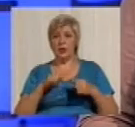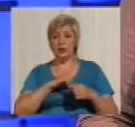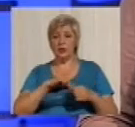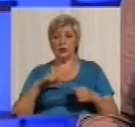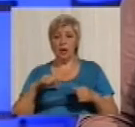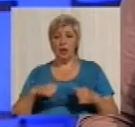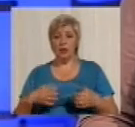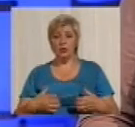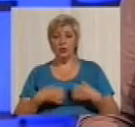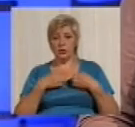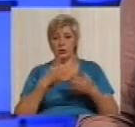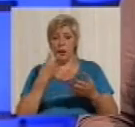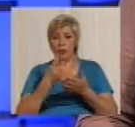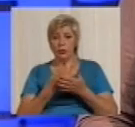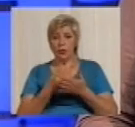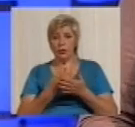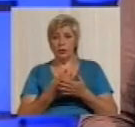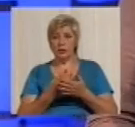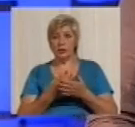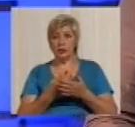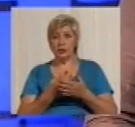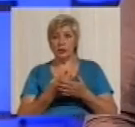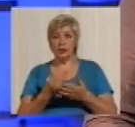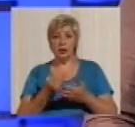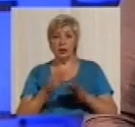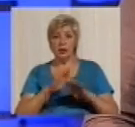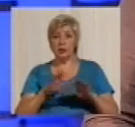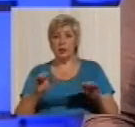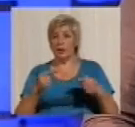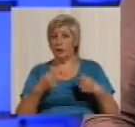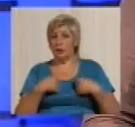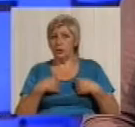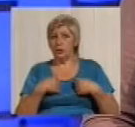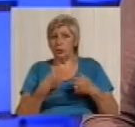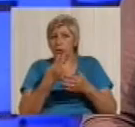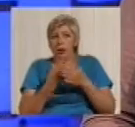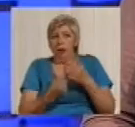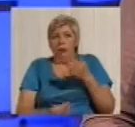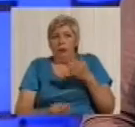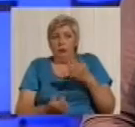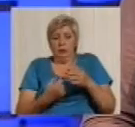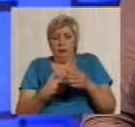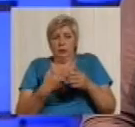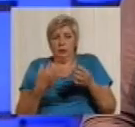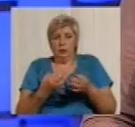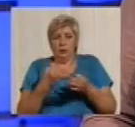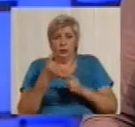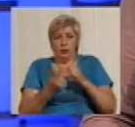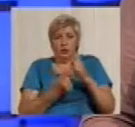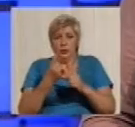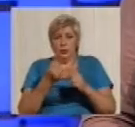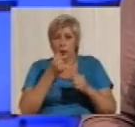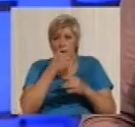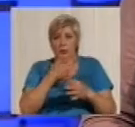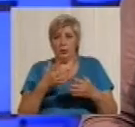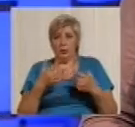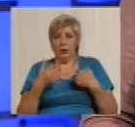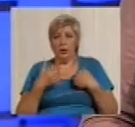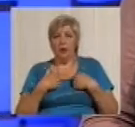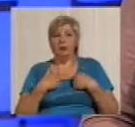своим личным примером – это пораженческую философию. Да, я ничего не могу изменить. Нет, я могу изменить. Я не знаю, как это, чем